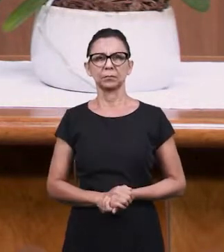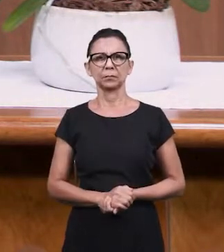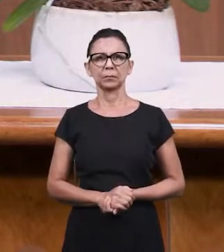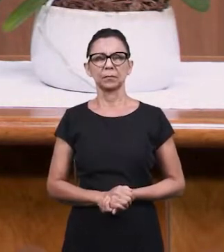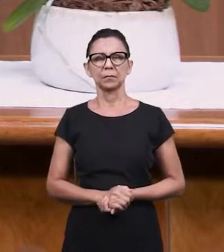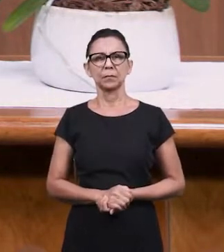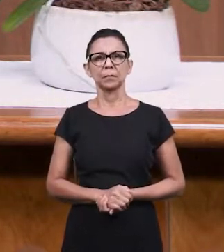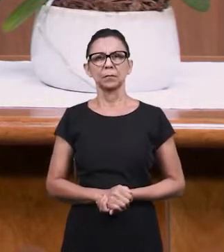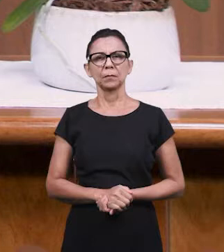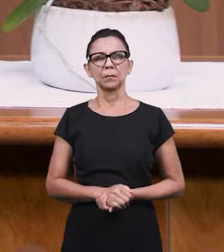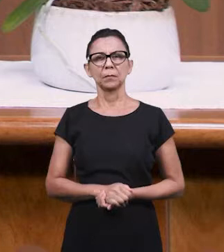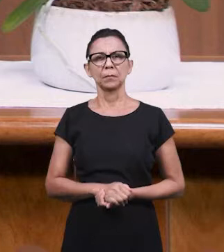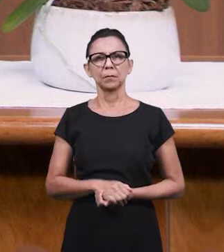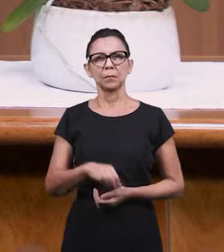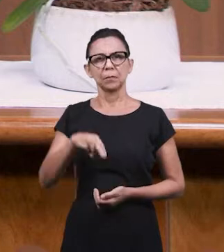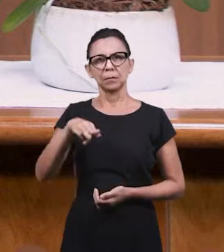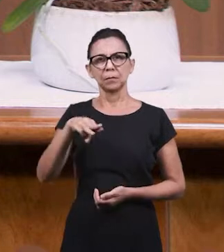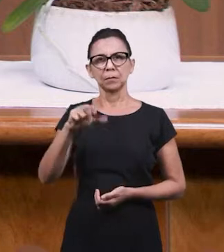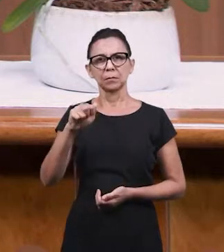Marc à Rome.